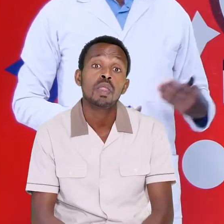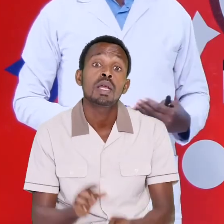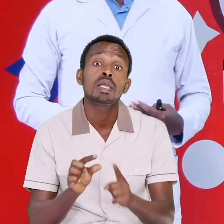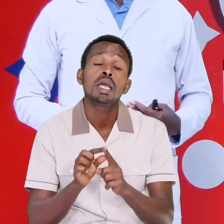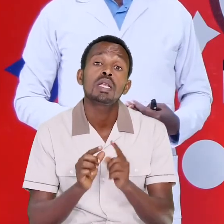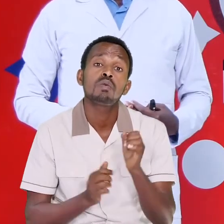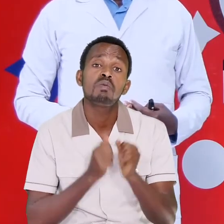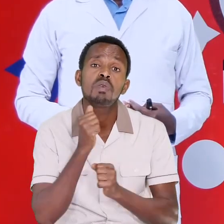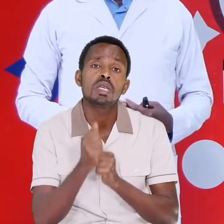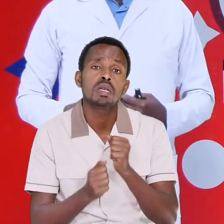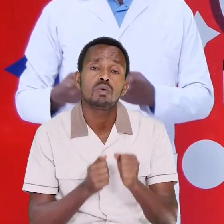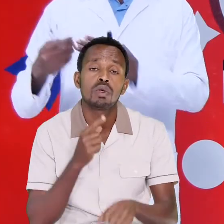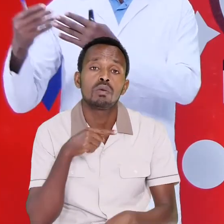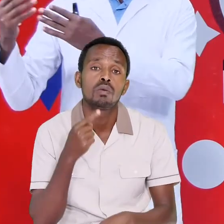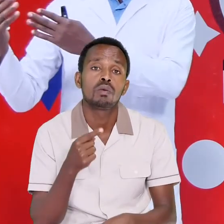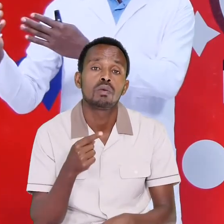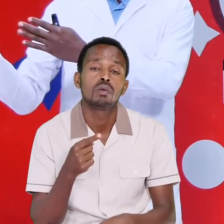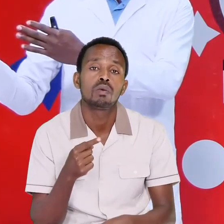Jechi fiiguu jedhu